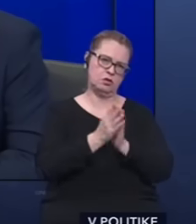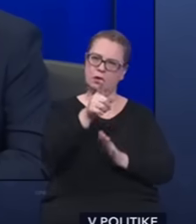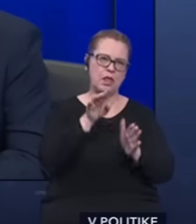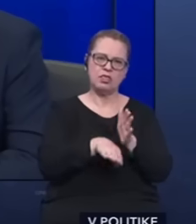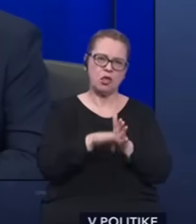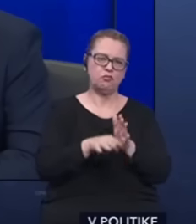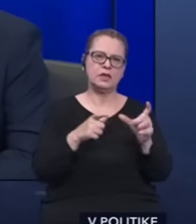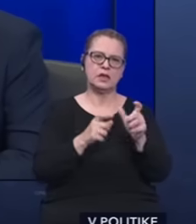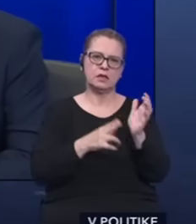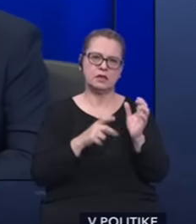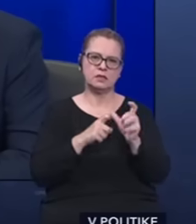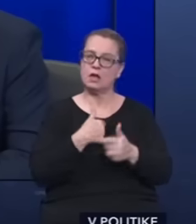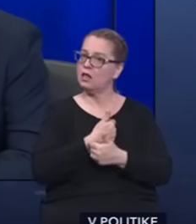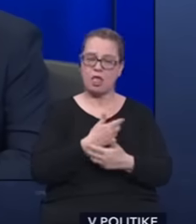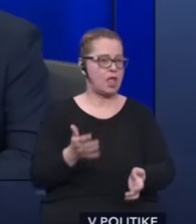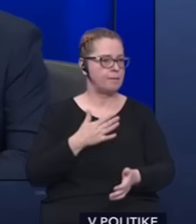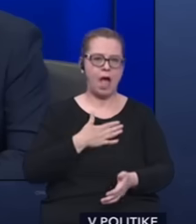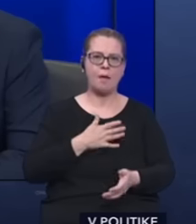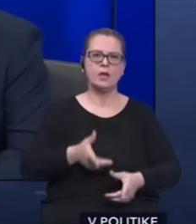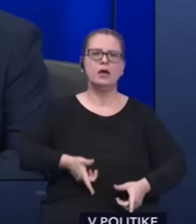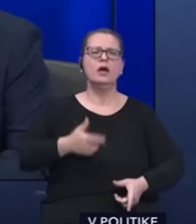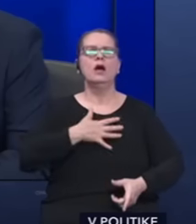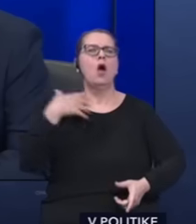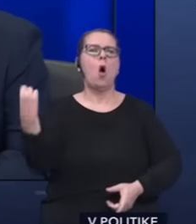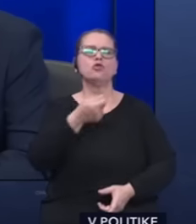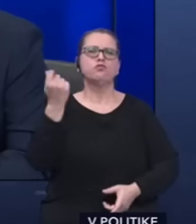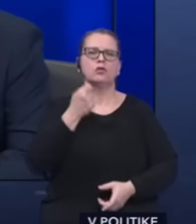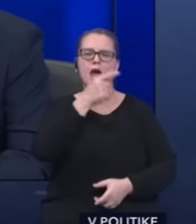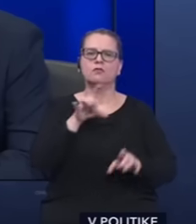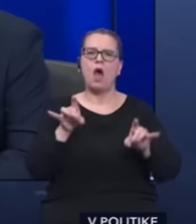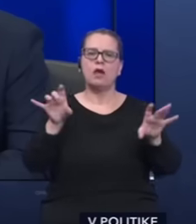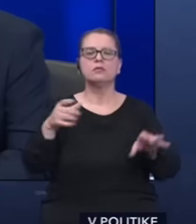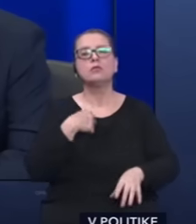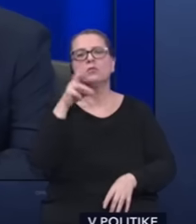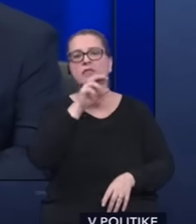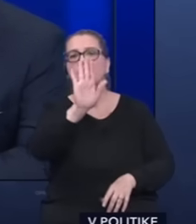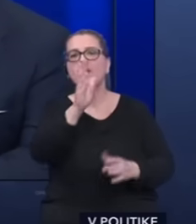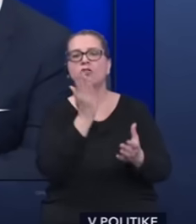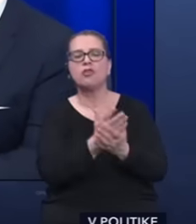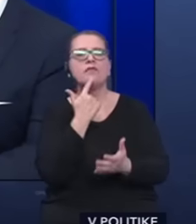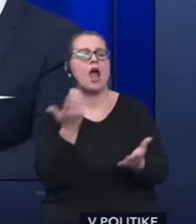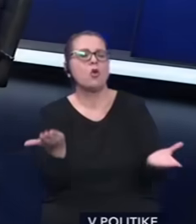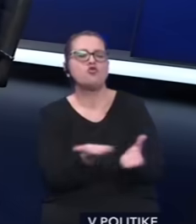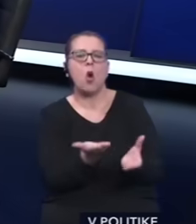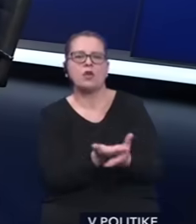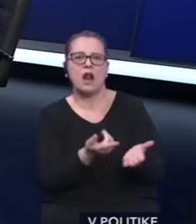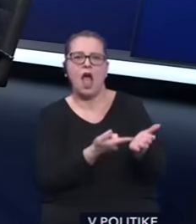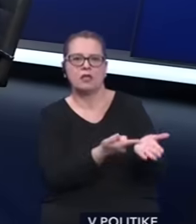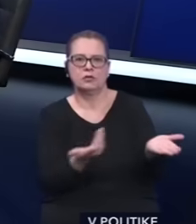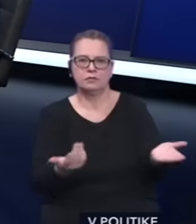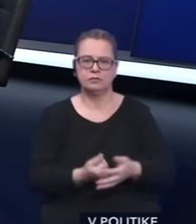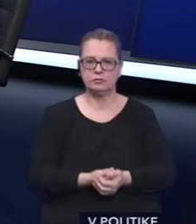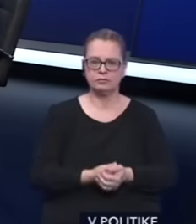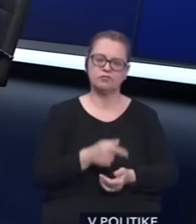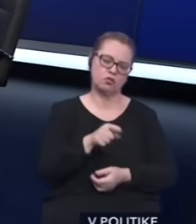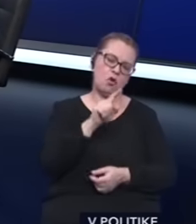národnú stranu. Ešte raz, ja nemám ranč v Austrálii. A som zvedavý, ako ho váš šéf zdokladuje. Tak to už bude otázka na Richarda